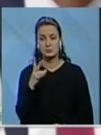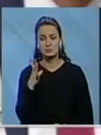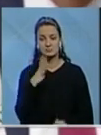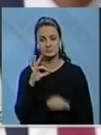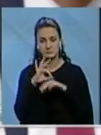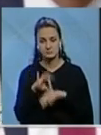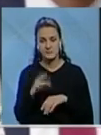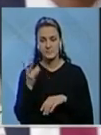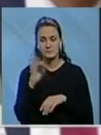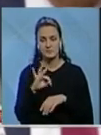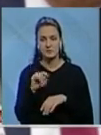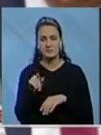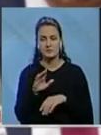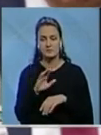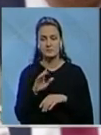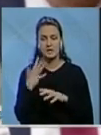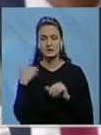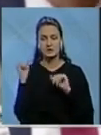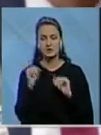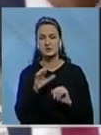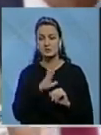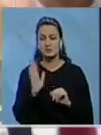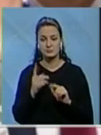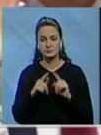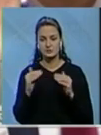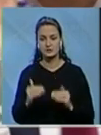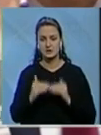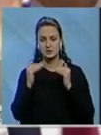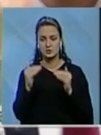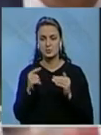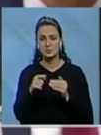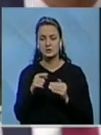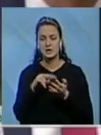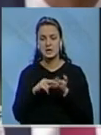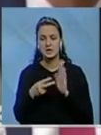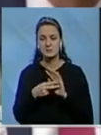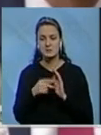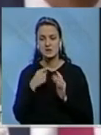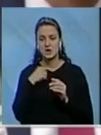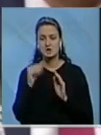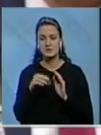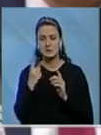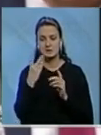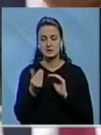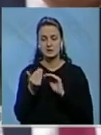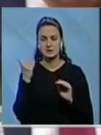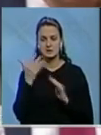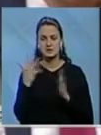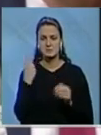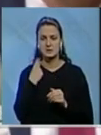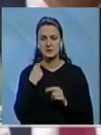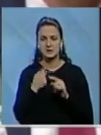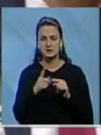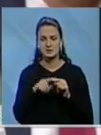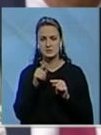Nagamar Tulko Tumsa, Aresatana Dom Harda Cheris Gamugadaido, Tagag Milk Enchis Ramde, Erti Tadre Parliament, Didi Britannetis